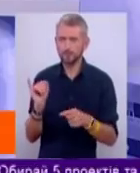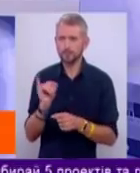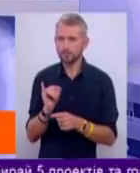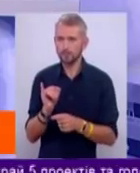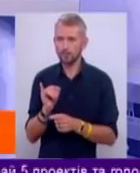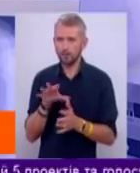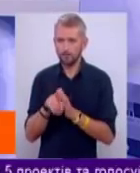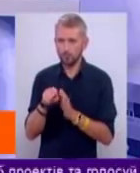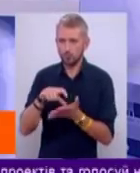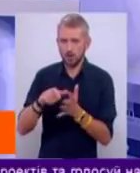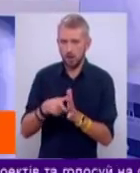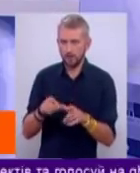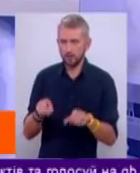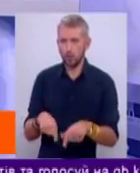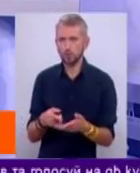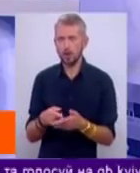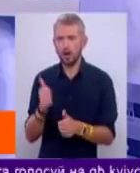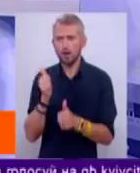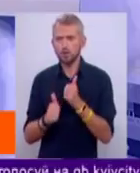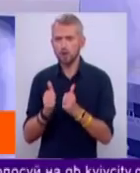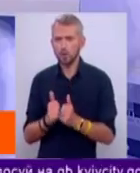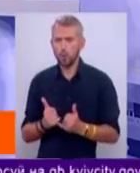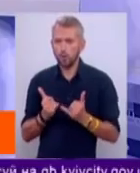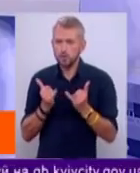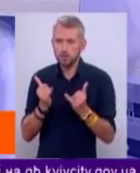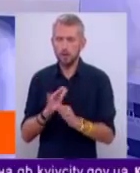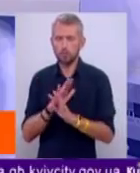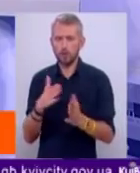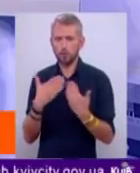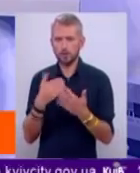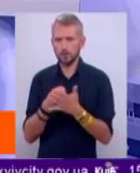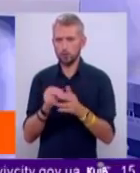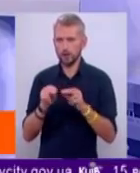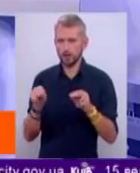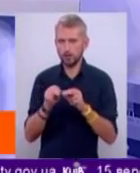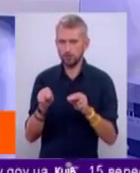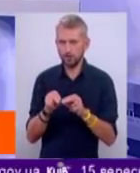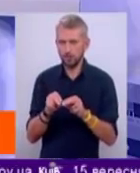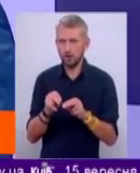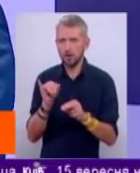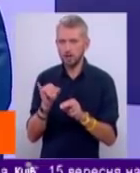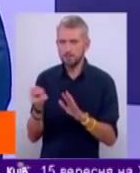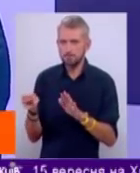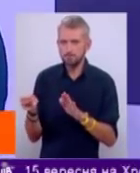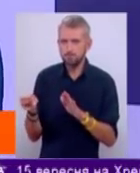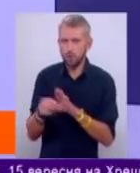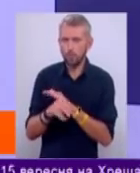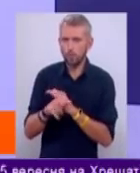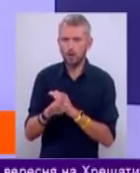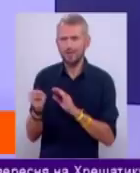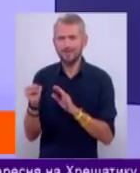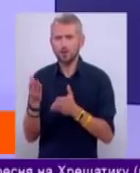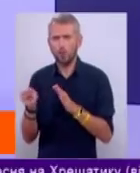тому ж самому класі, і досить часто з неповагою ставляться до викладачів певним чином, і ну, якщо не